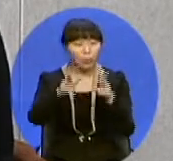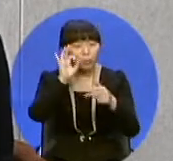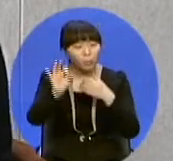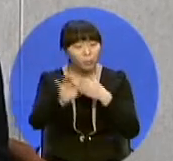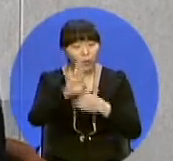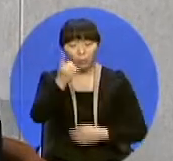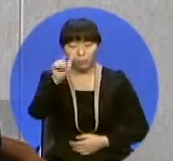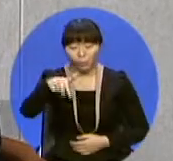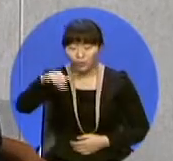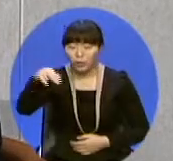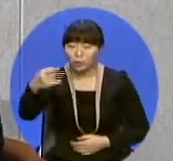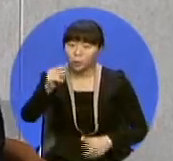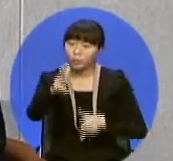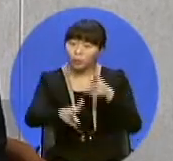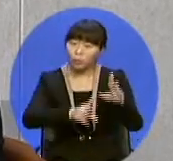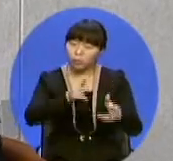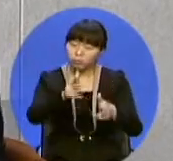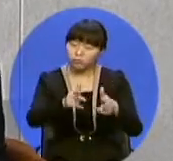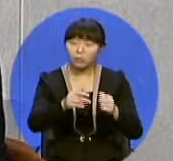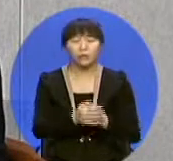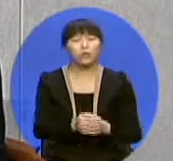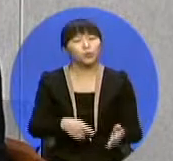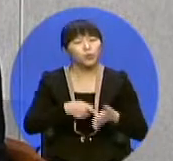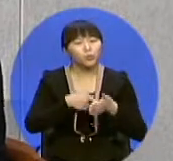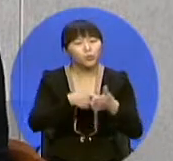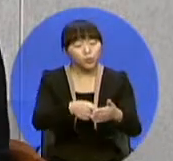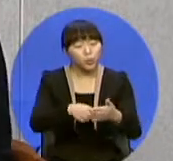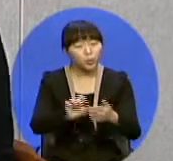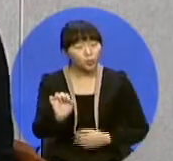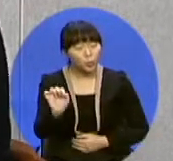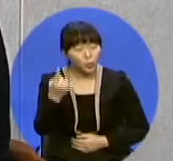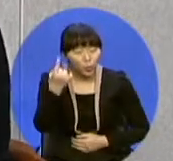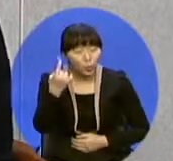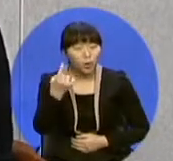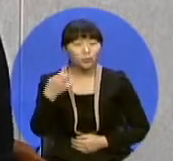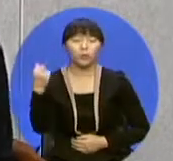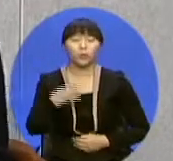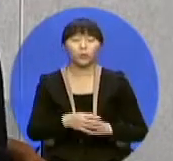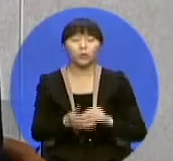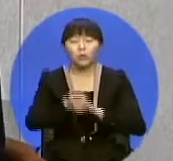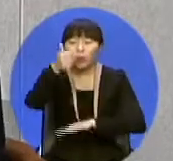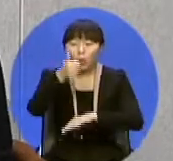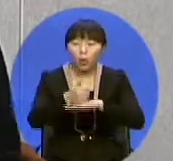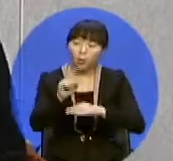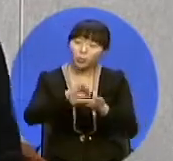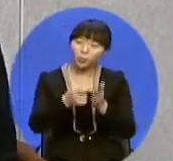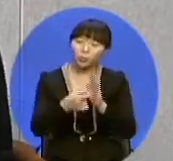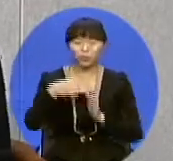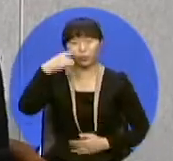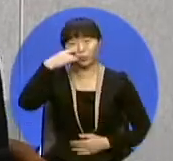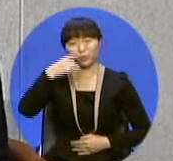복지동 사업이라는 것이 있는데요. 네. 추진하게 된 그 계기와 그 성과가 어느